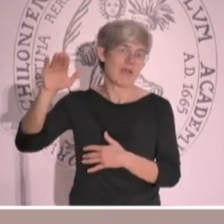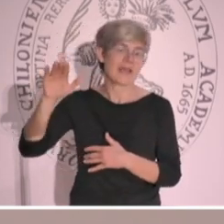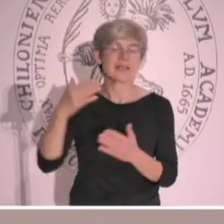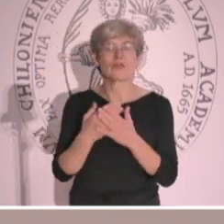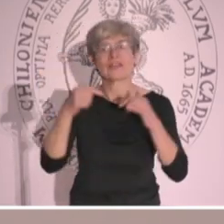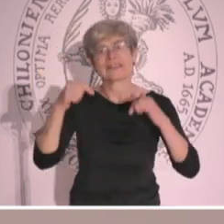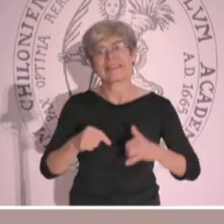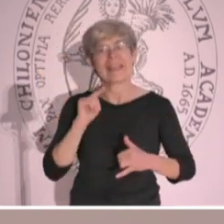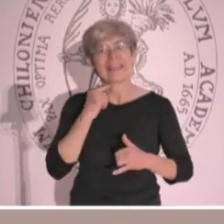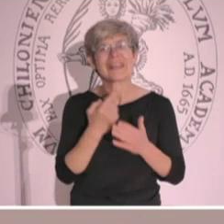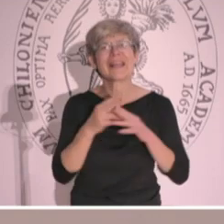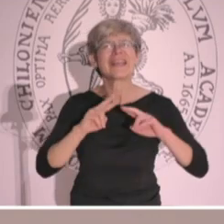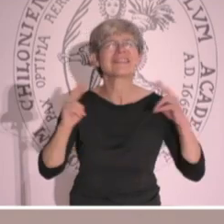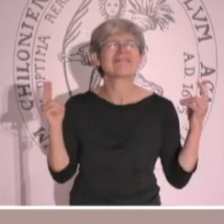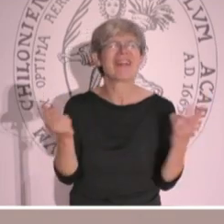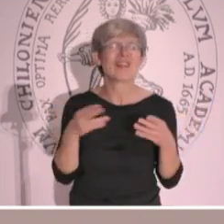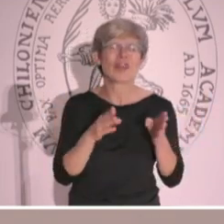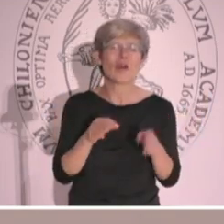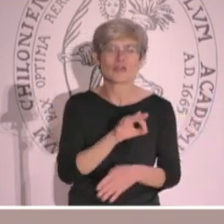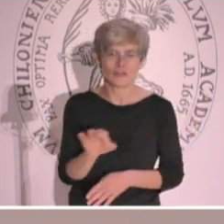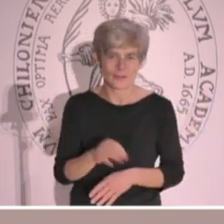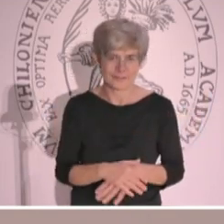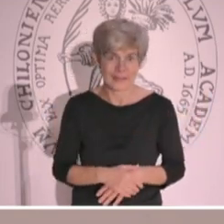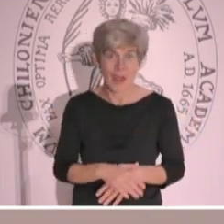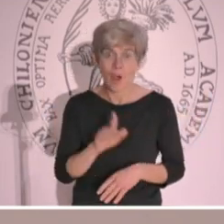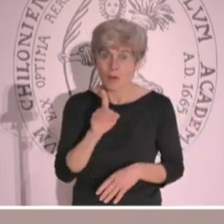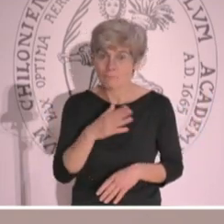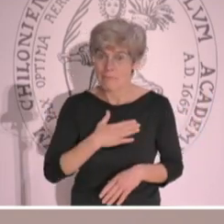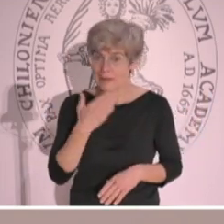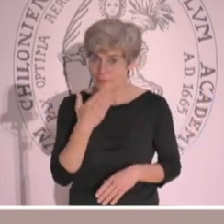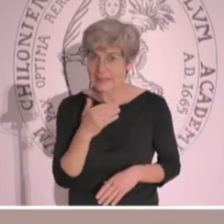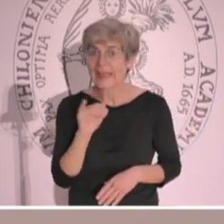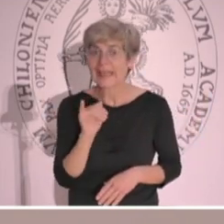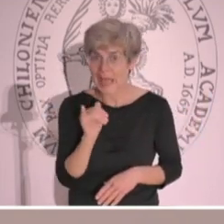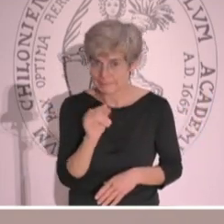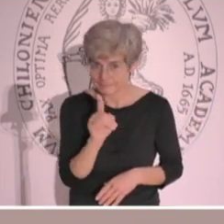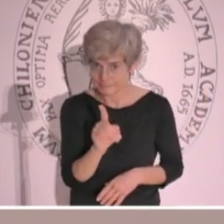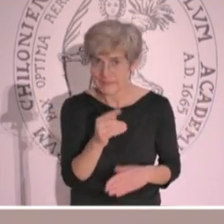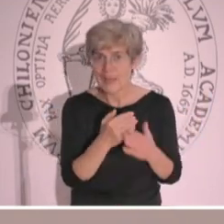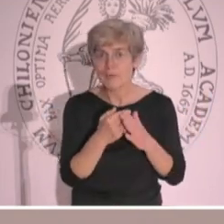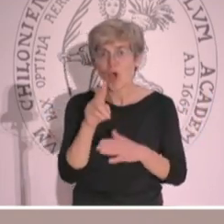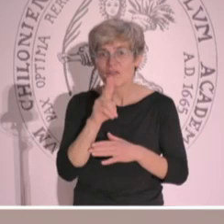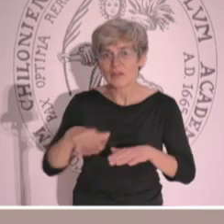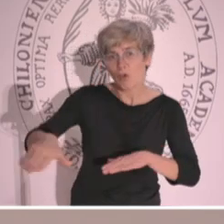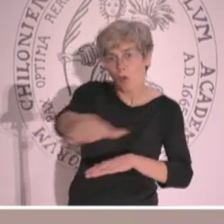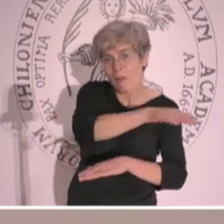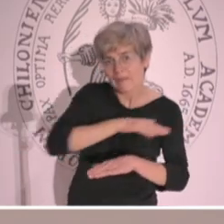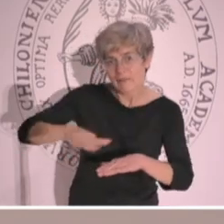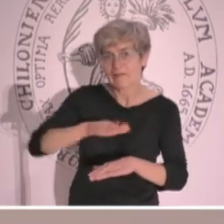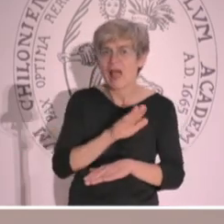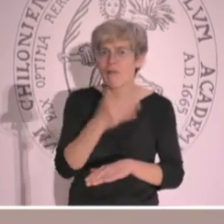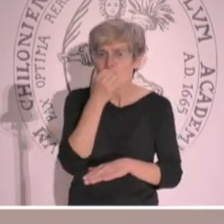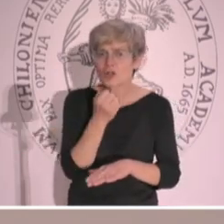hier. Und wenn ich Ihnen noch was anderes raten darf, ja, alle möchten fußläufig zur Uni wohnen, aber es reicht auch fahrradläufig